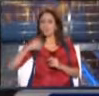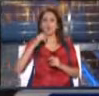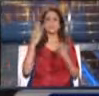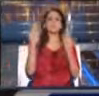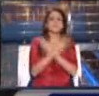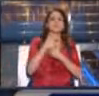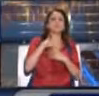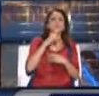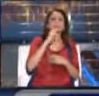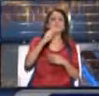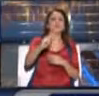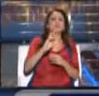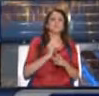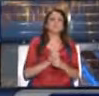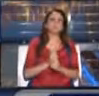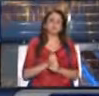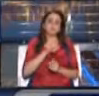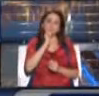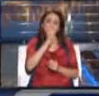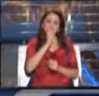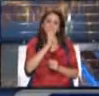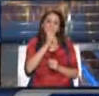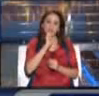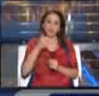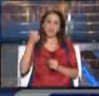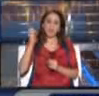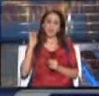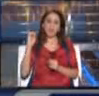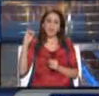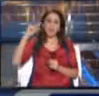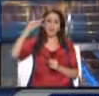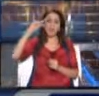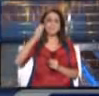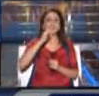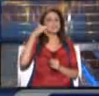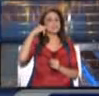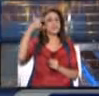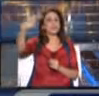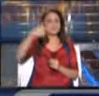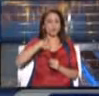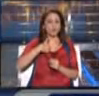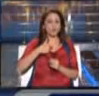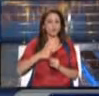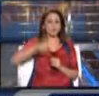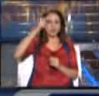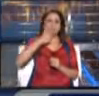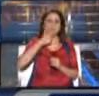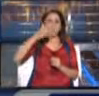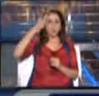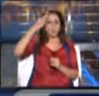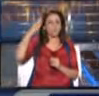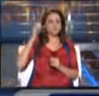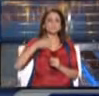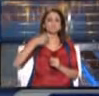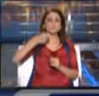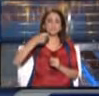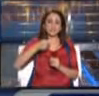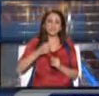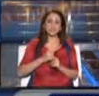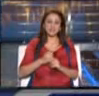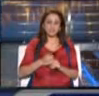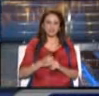طيب. معانا طبعا الاعلامي الكبير كابتن احمد شوبير على التليفون. كابتن احمد مساء الخير. استاذ عمرو مساء النور، اهلا بيك ومساء على